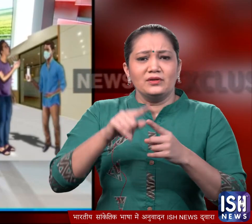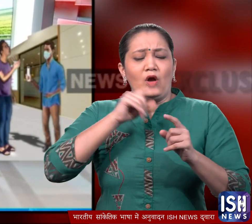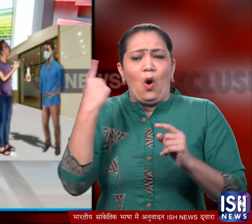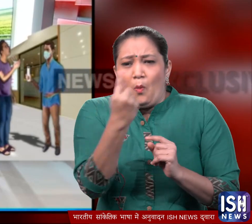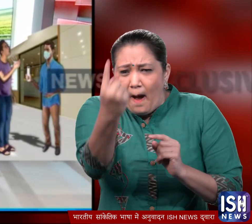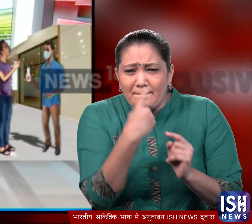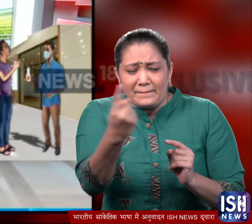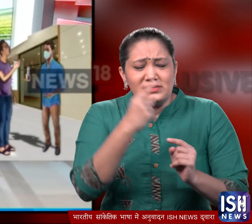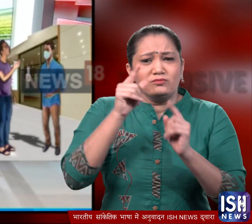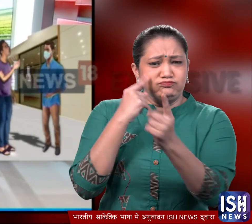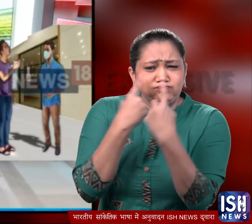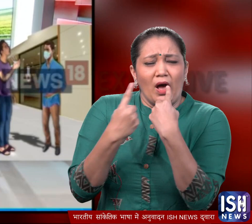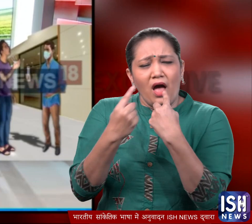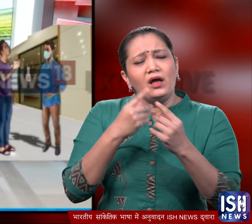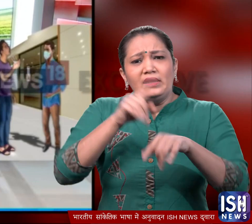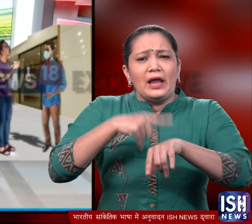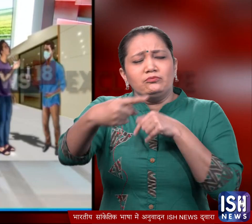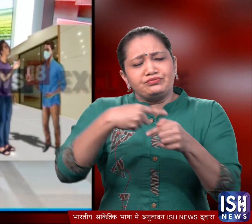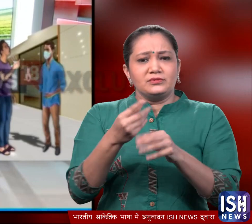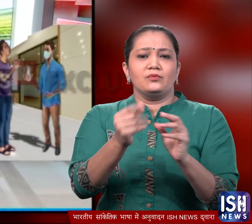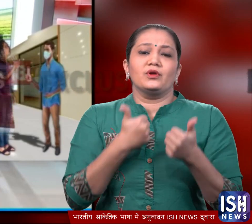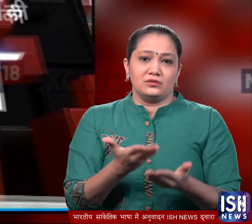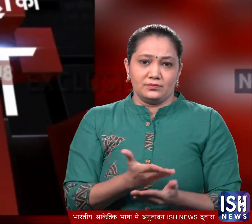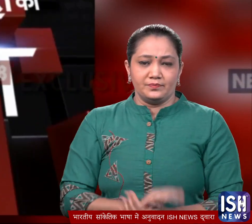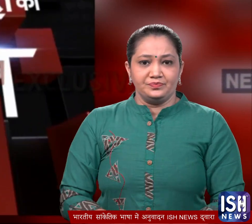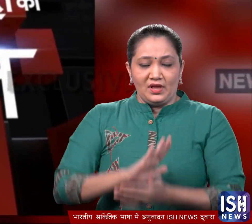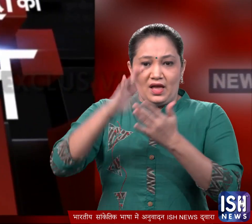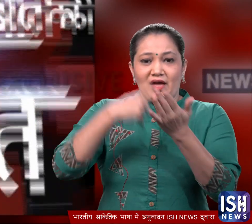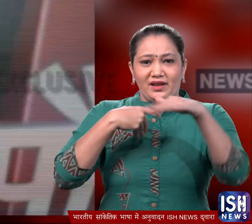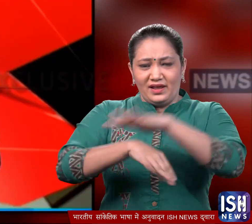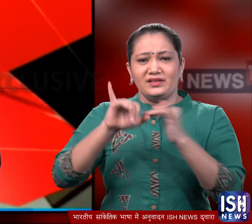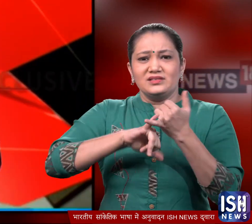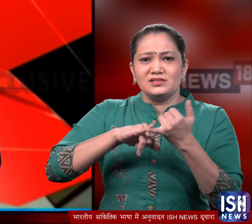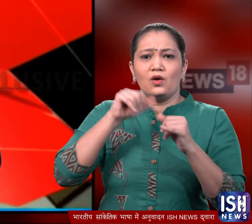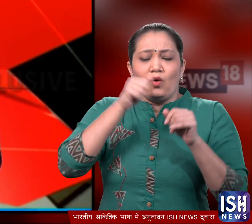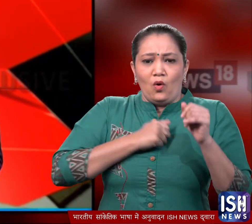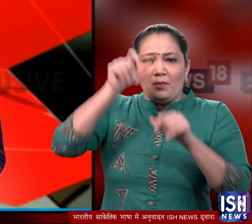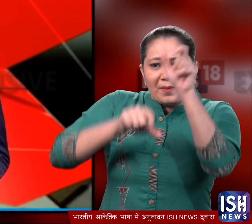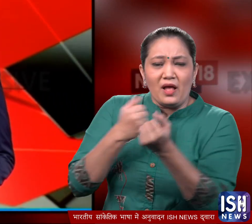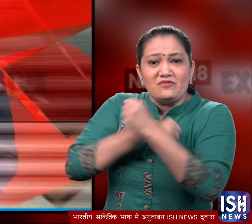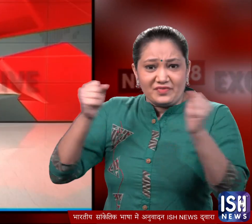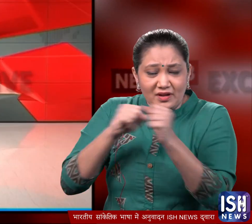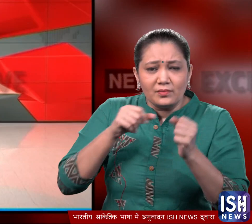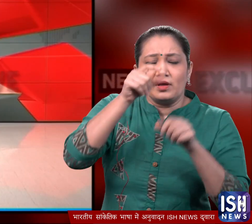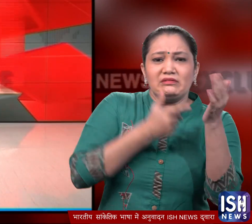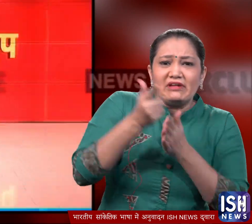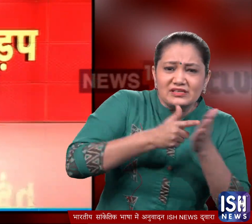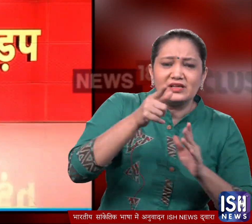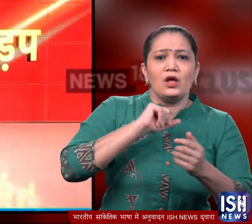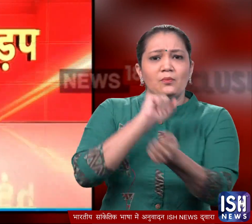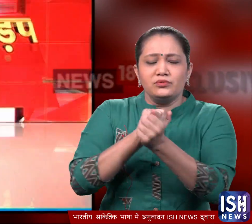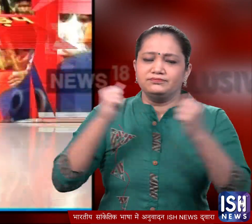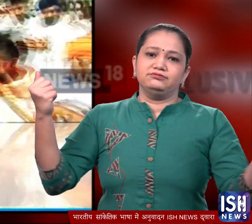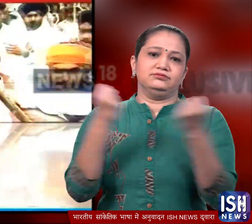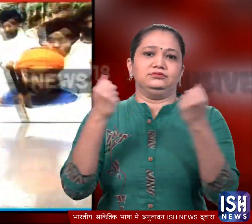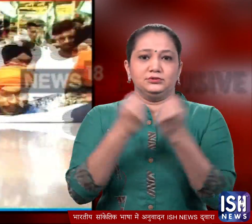अगर हर यात्री का टेस्ट भी करना पड़े तो बेहद कम वक्त में किया जा सकता है। हरियाणा के सिरसा में अपने साथियों की रिहाई की मांग कर रहे किसानों